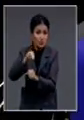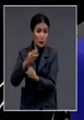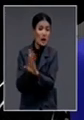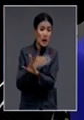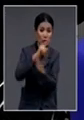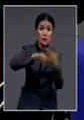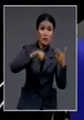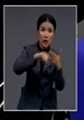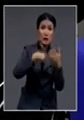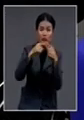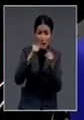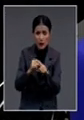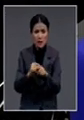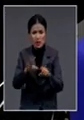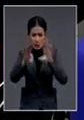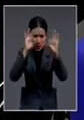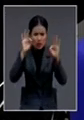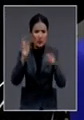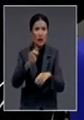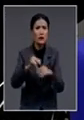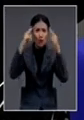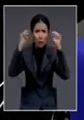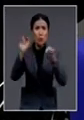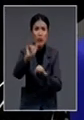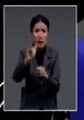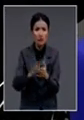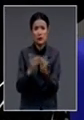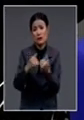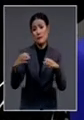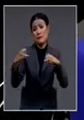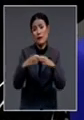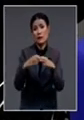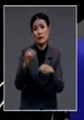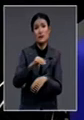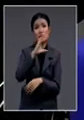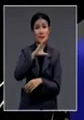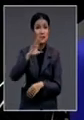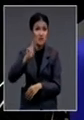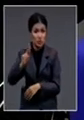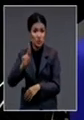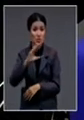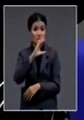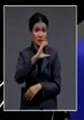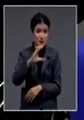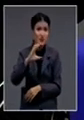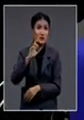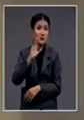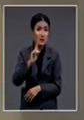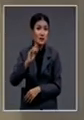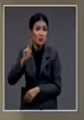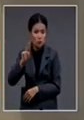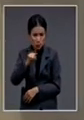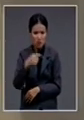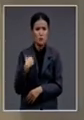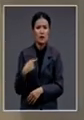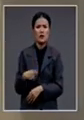กอบด้วยพรรคสหภาพประชาธิปไตยคริสเตียนหรือว่า CDU และพรรคสหภาพสังคมคริสเตียนหรือ CSU ของนาง